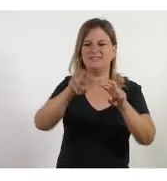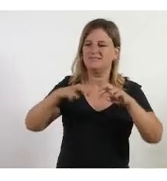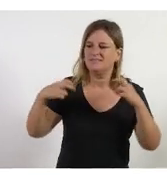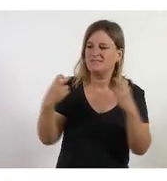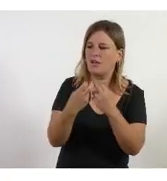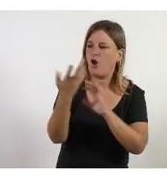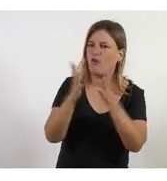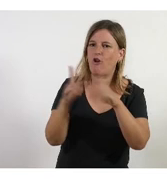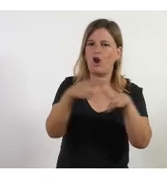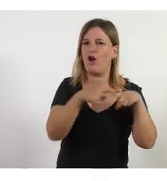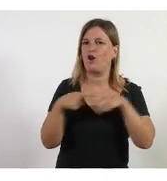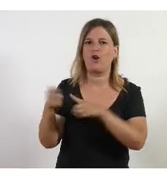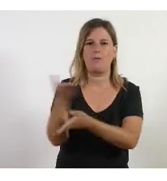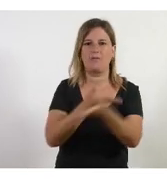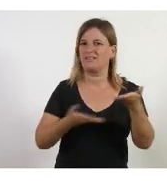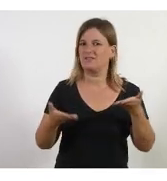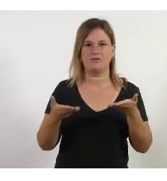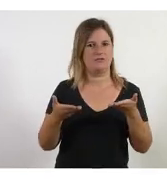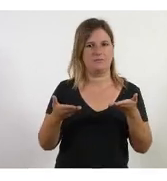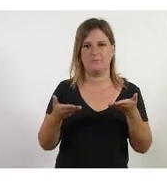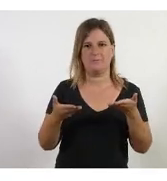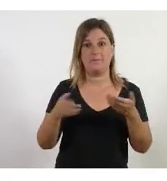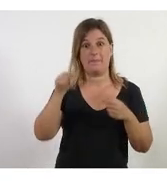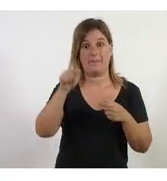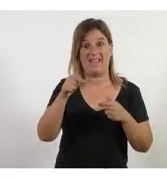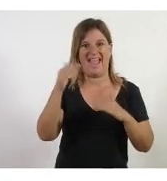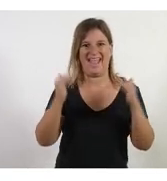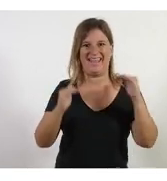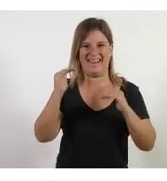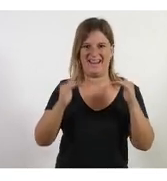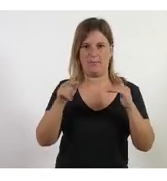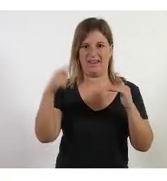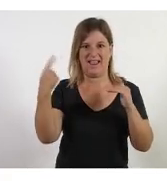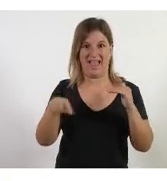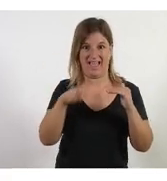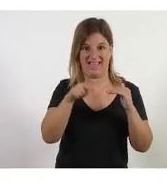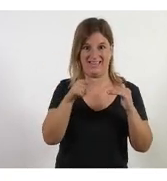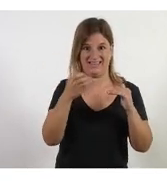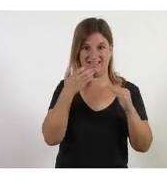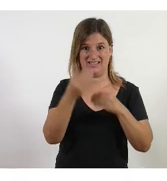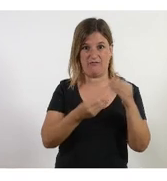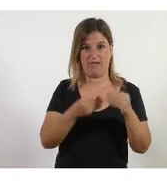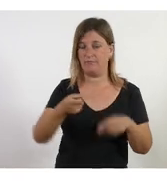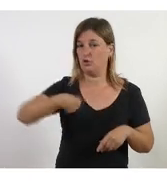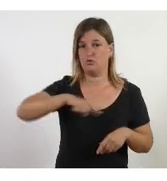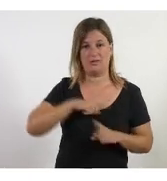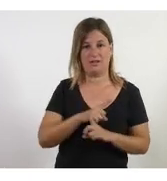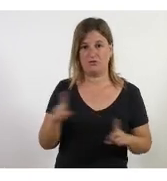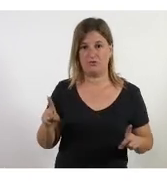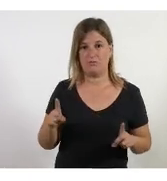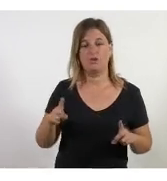i comparteix. Això és una societat en equilibri, que no és la nostra. Una societat masculinitzada el que